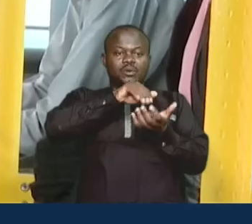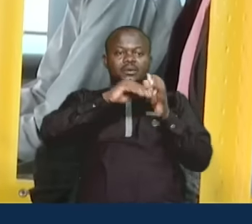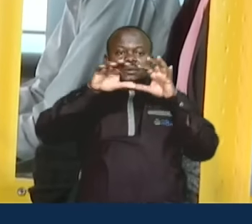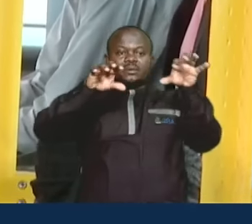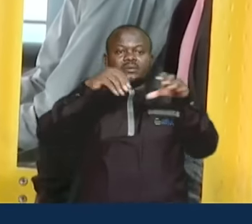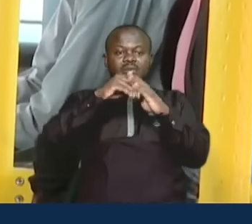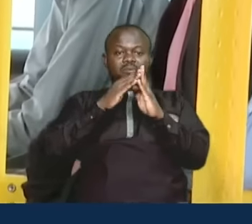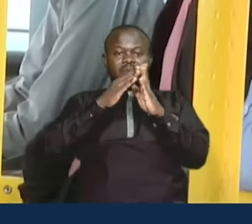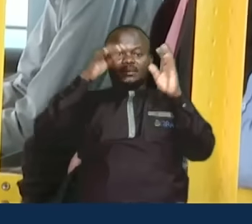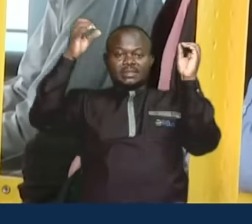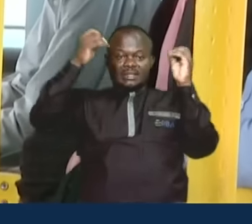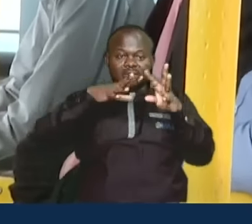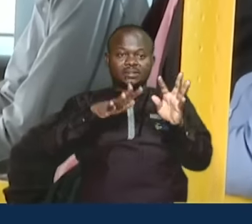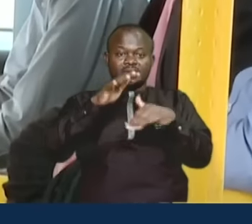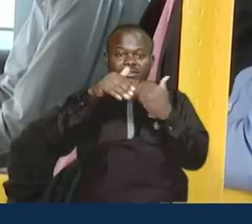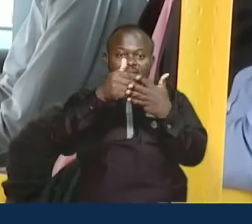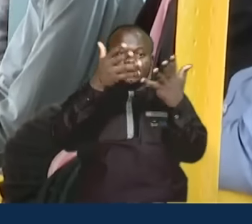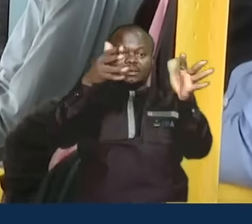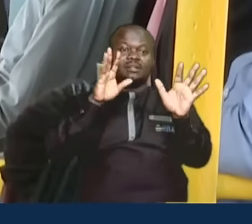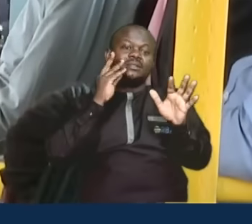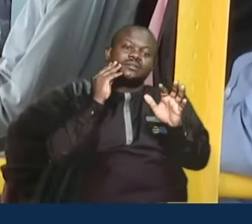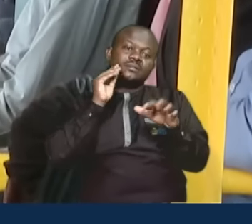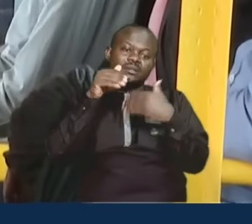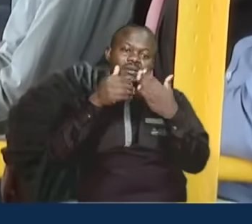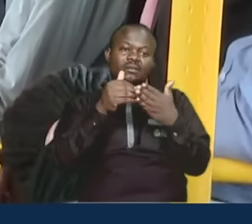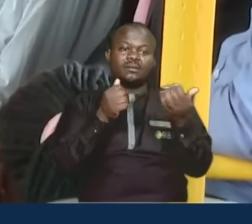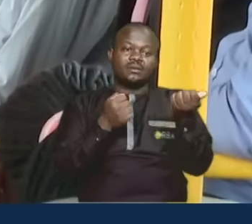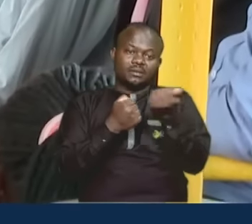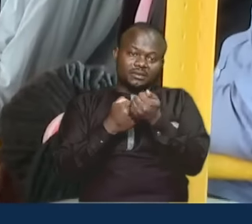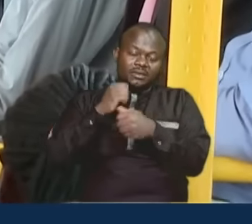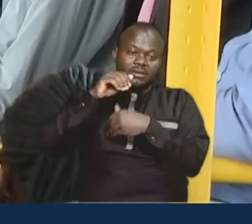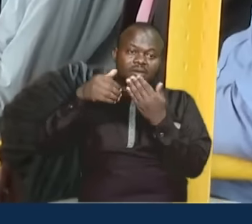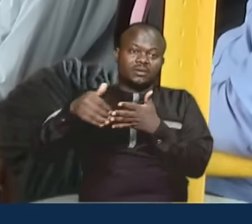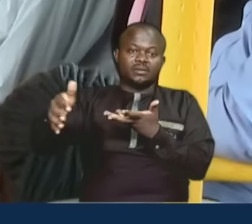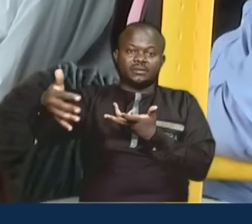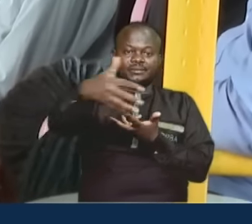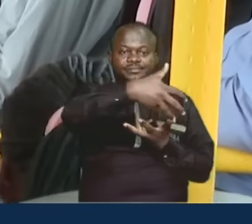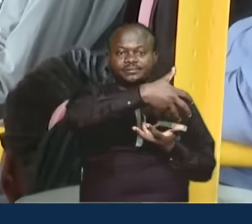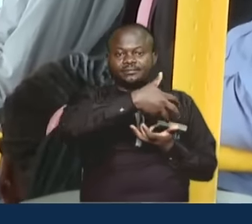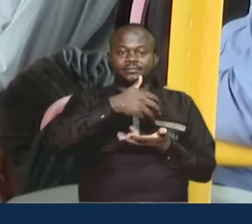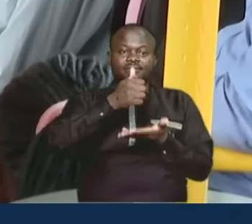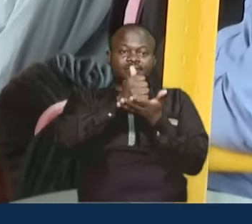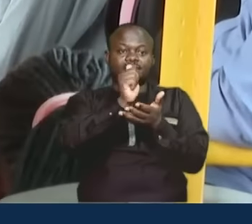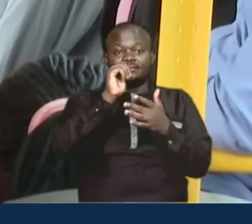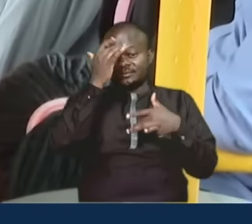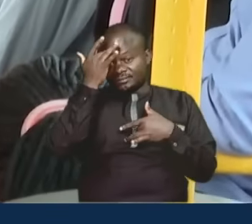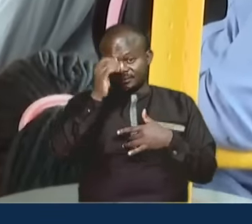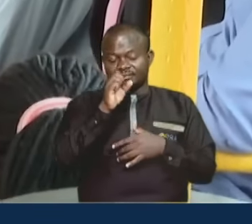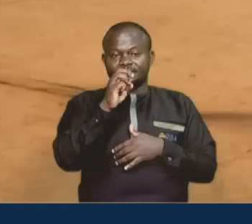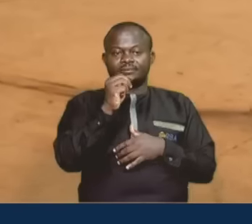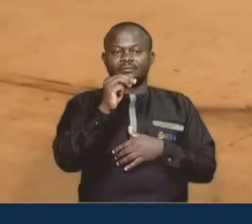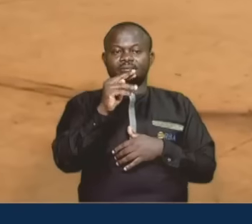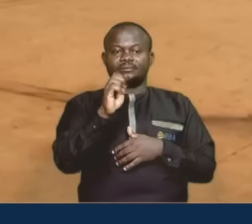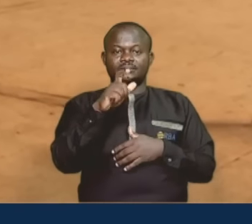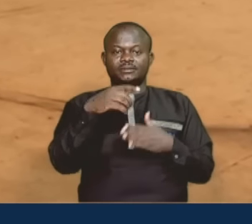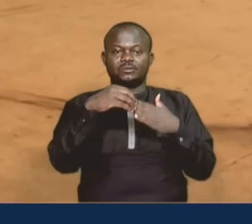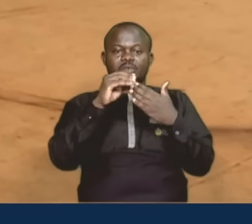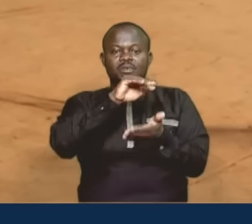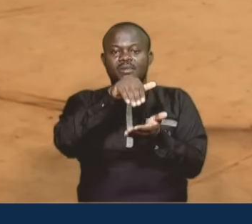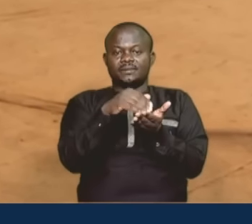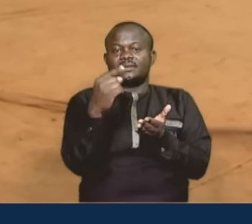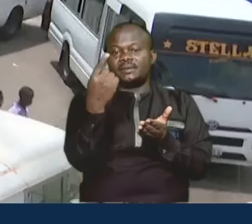mujyi wa Kigali hamaje kumenyerwa, bavuga ko ari abagira neza bakusanya inkunga zo gufasha bene aba barwayi. Emmanuel Mudacogora, umuyobozi wa kimwe mu